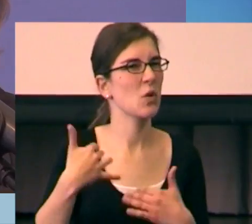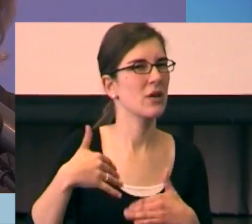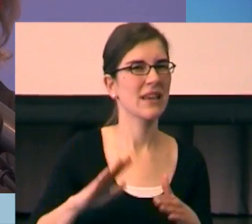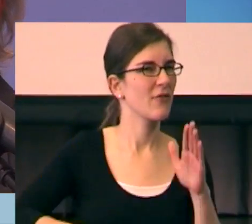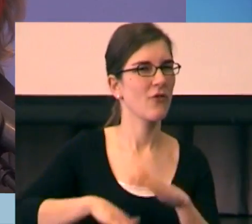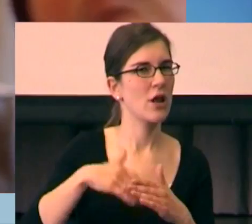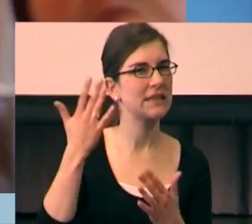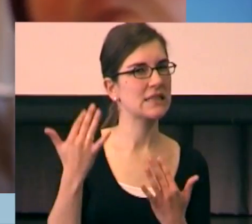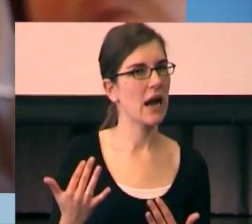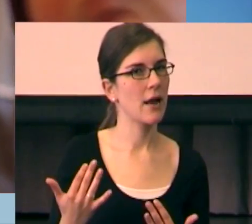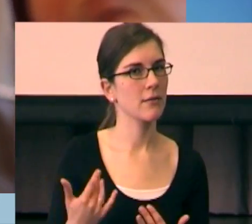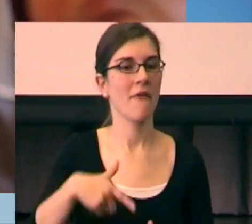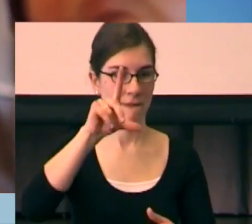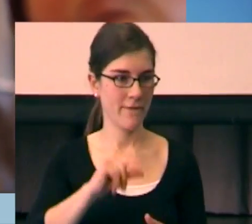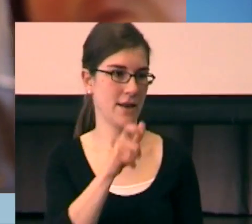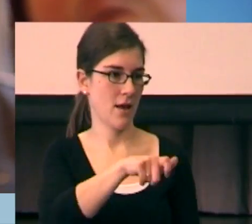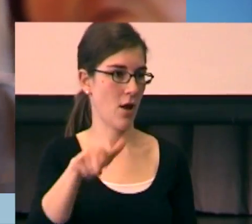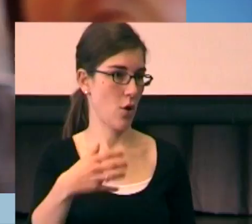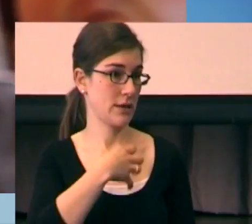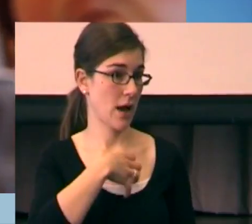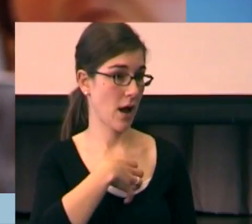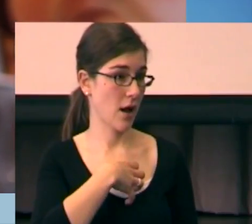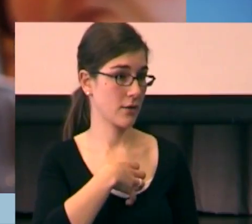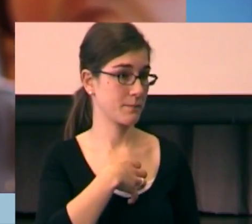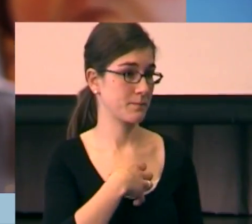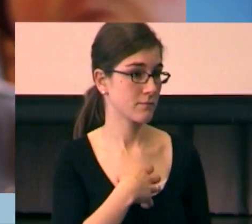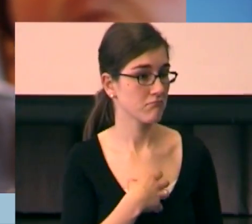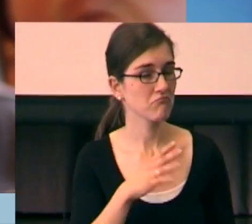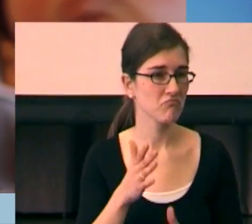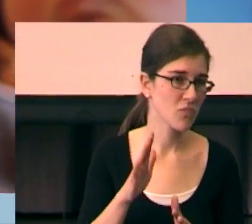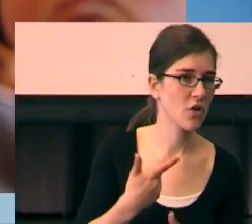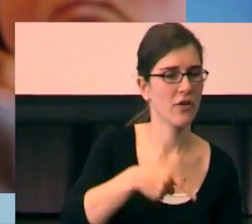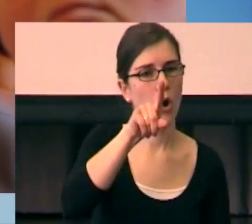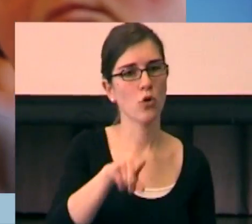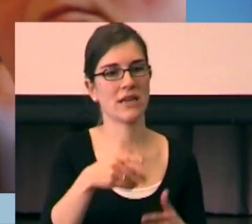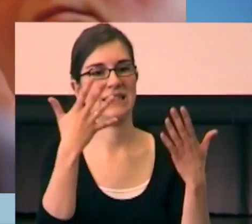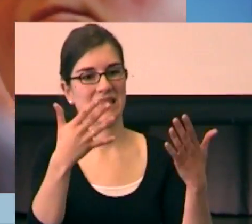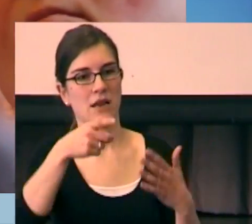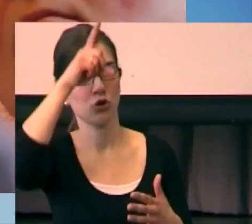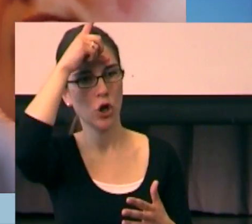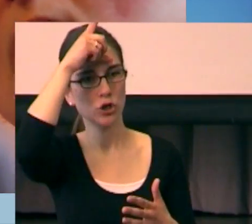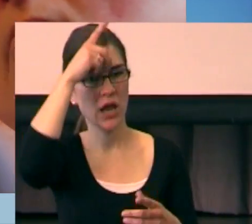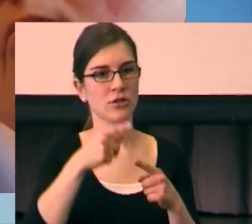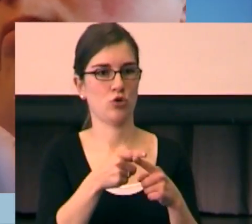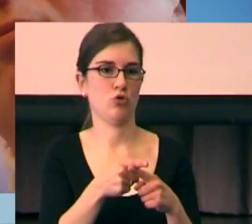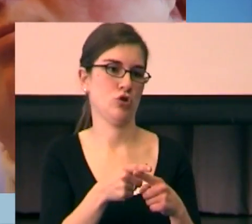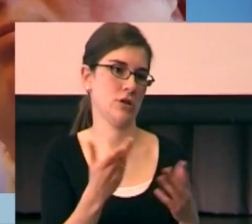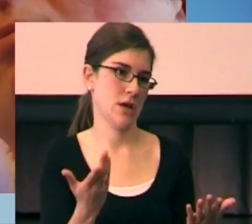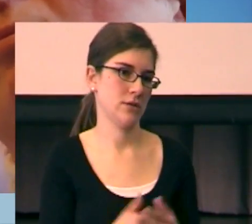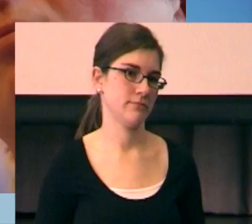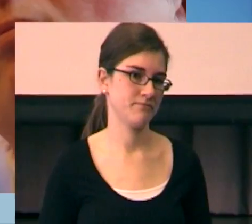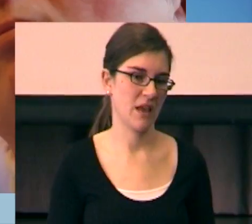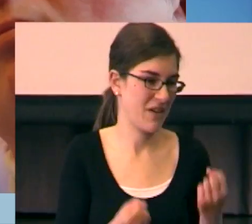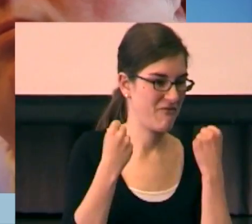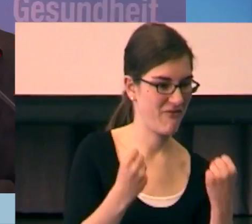komplett, sind es deutlich weniger. Aber es sind, wie gesagt, 110, da gibt es einen gewissen Unterschied. Woran das liegt, muss man diskutieren, da gibt es